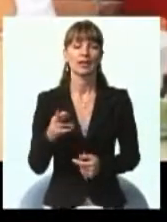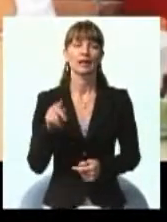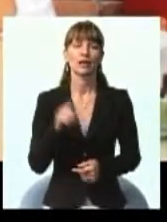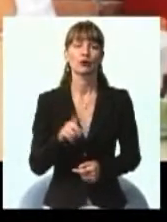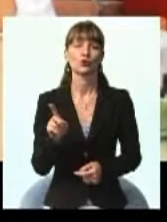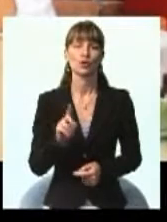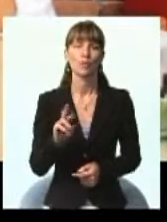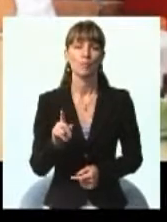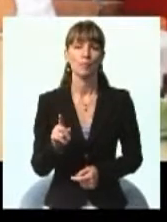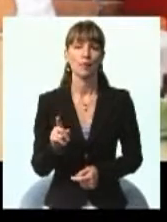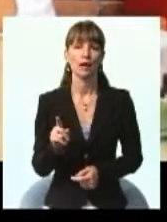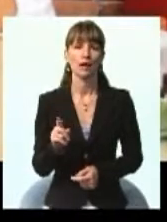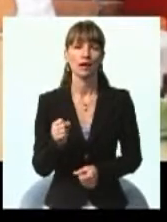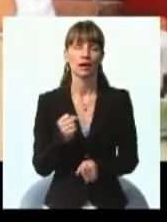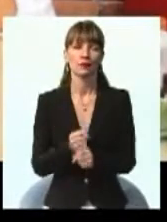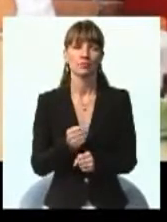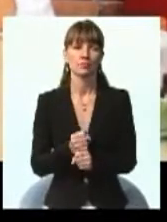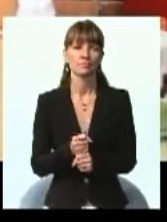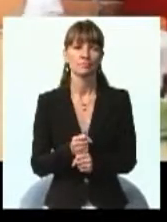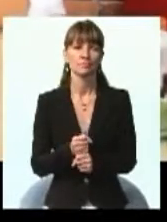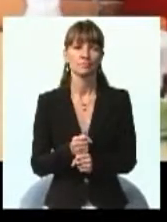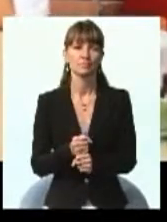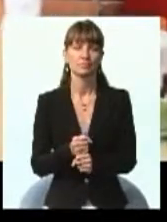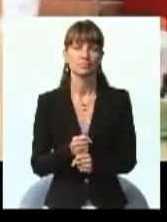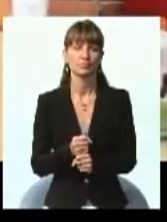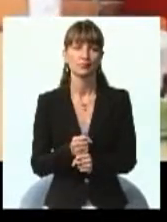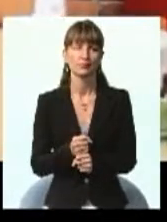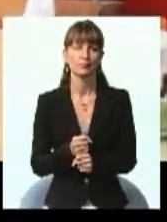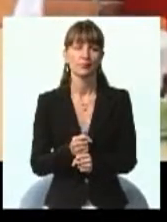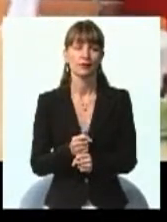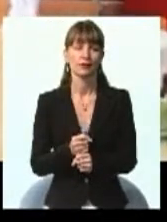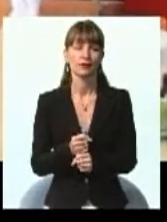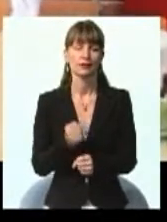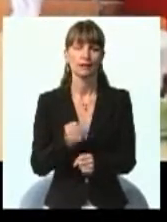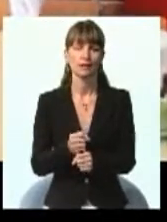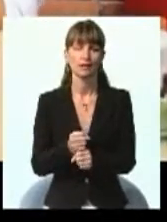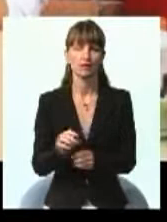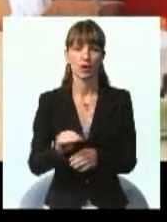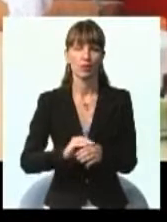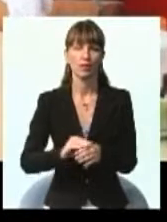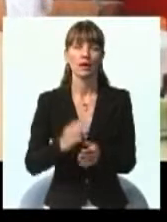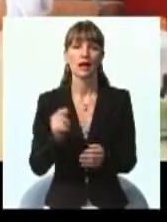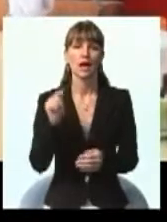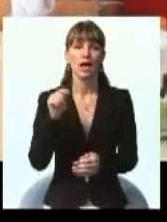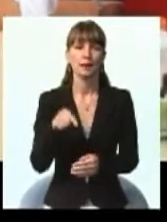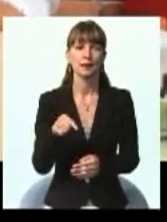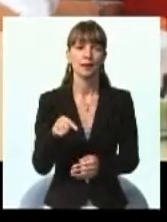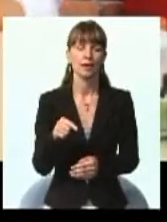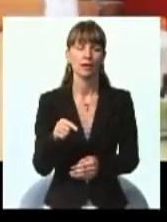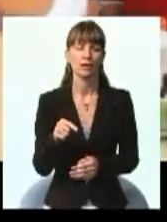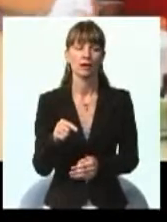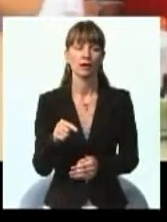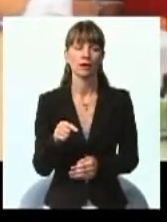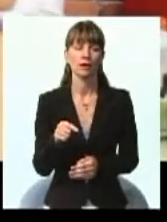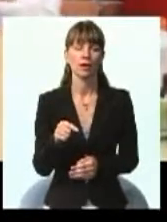щоб обрабатувати рани. Обробляти, так. Якщо крапельку на